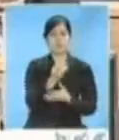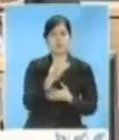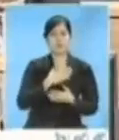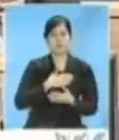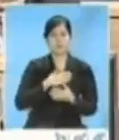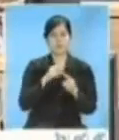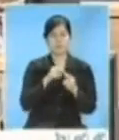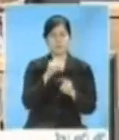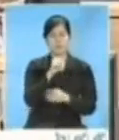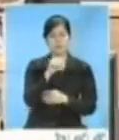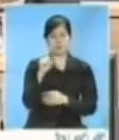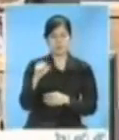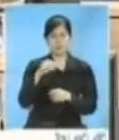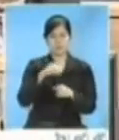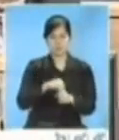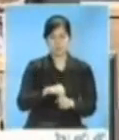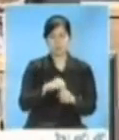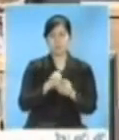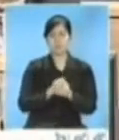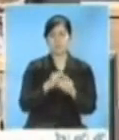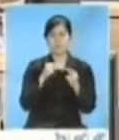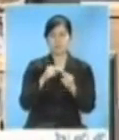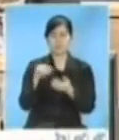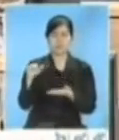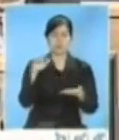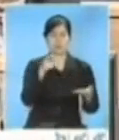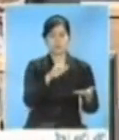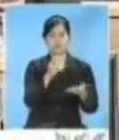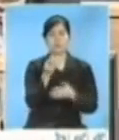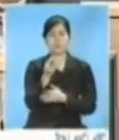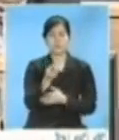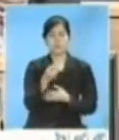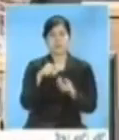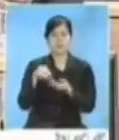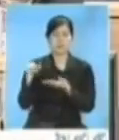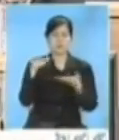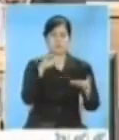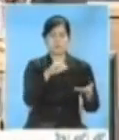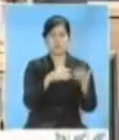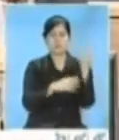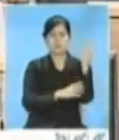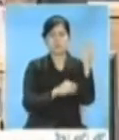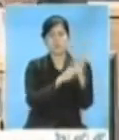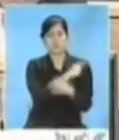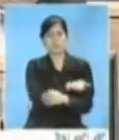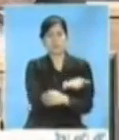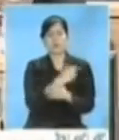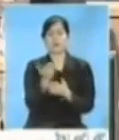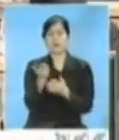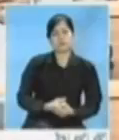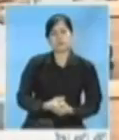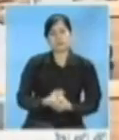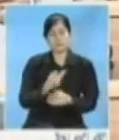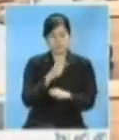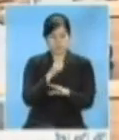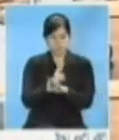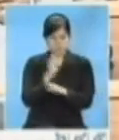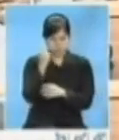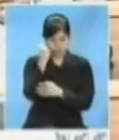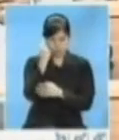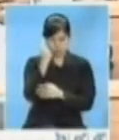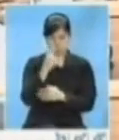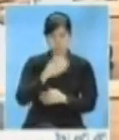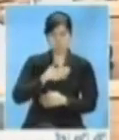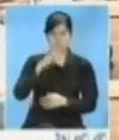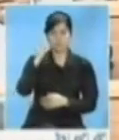ามาอยู่ในสภานี่นะลุกขึ้นมาทีไรเรื่องจำนำข้าวจำนำมันสำคัญทุกทีเลย ท่านประสิทธิ์ไม่ต้องอธิบายตรงนั้น เอาช่วงที่ผมอภิปร